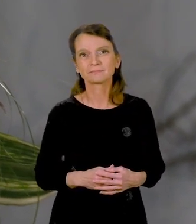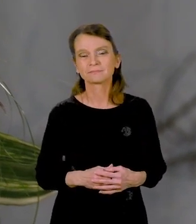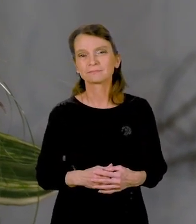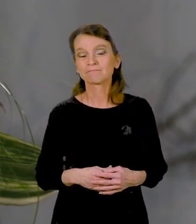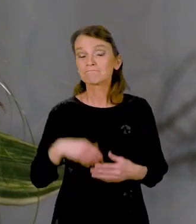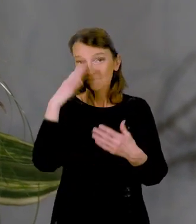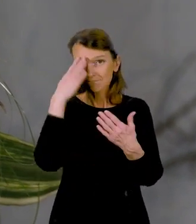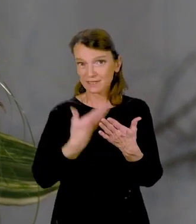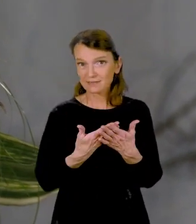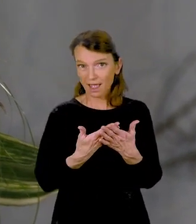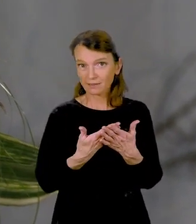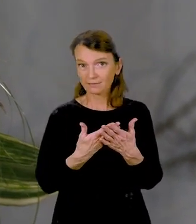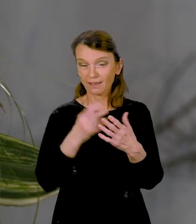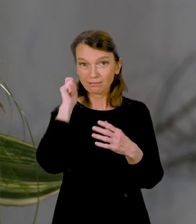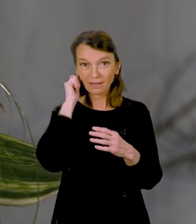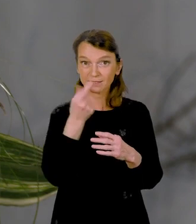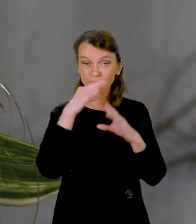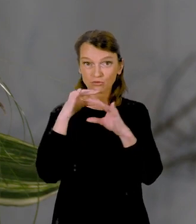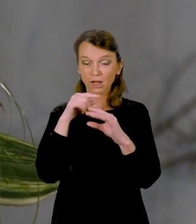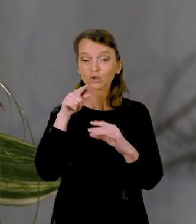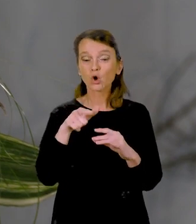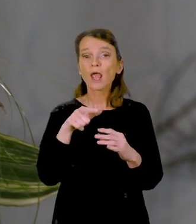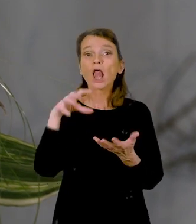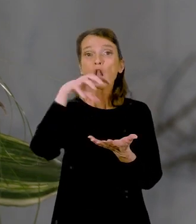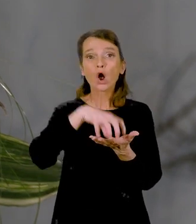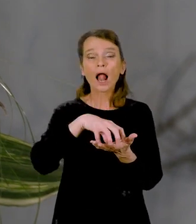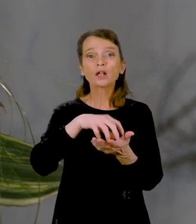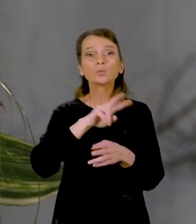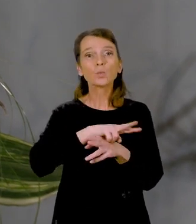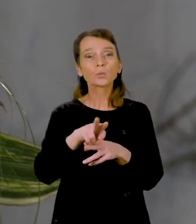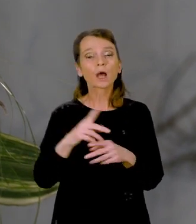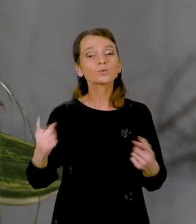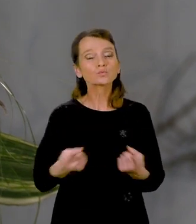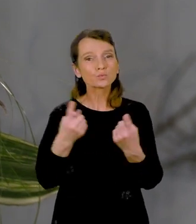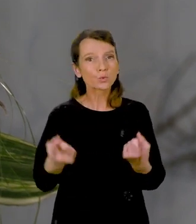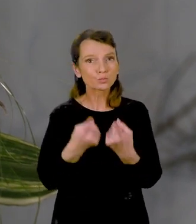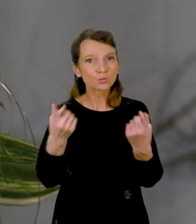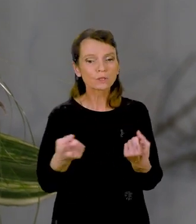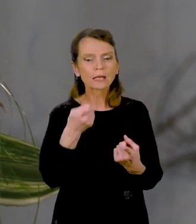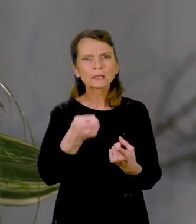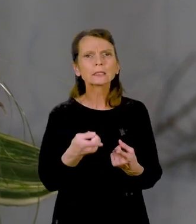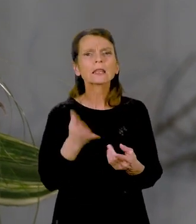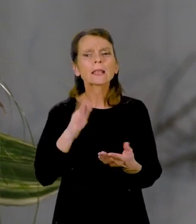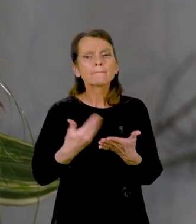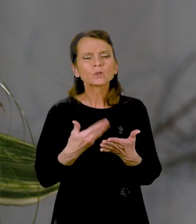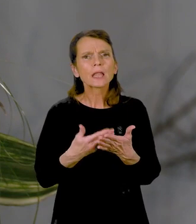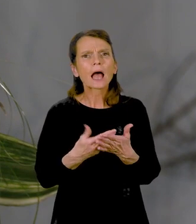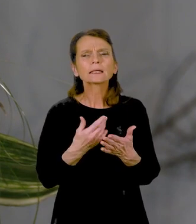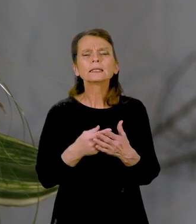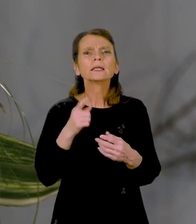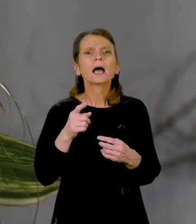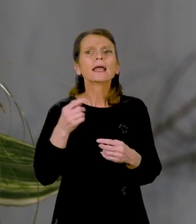Priznanje deklica s piščalko je lokalna upravna spodbuda, zrasla na podlagi iniciative daljnovidnih občanov.